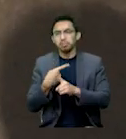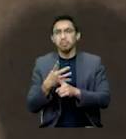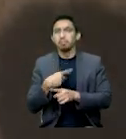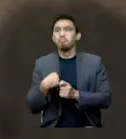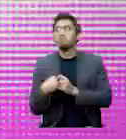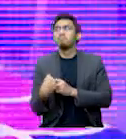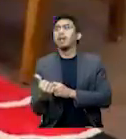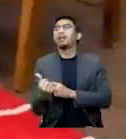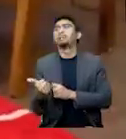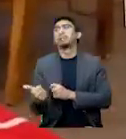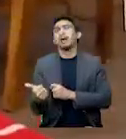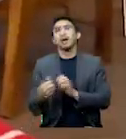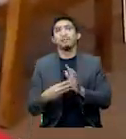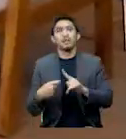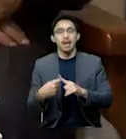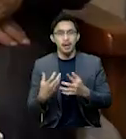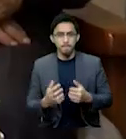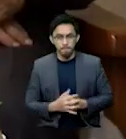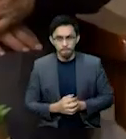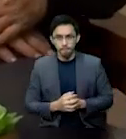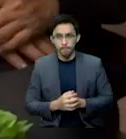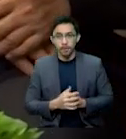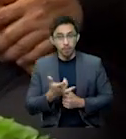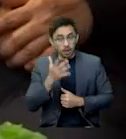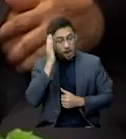dibeli demikian juga dengan mas ganj